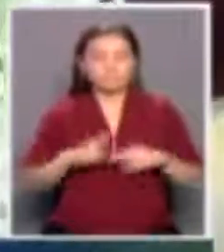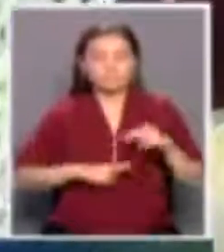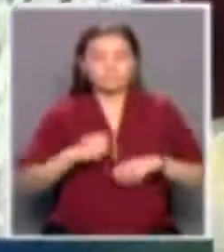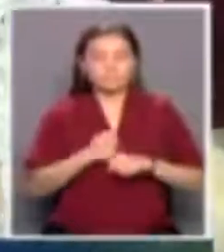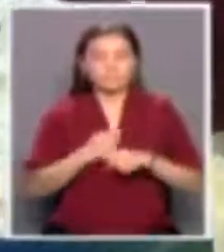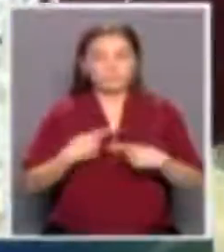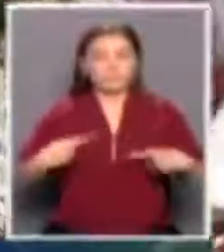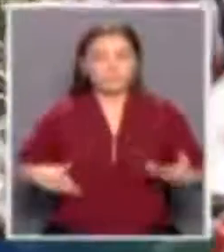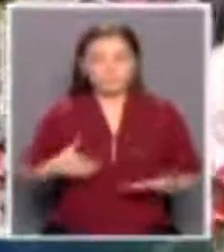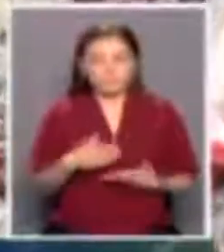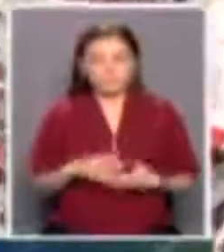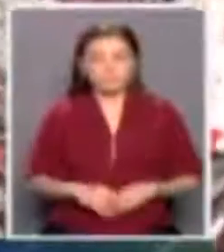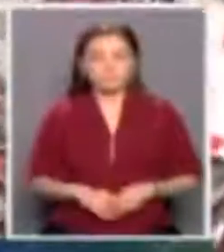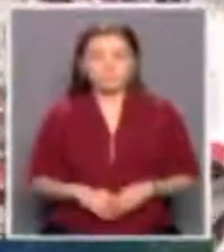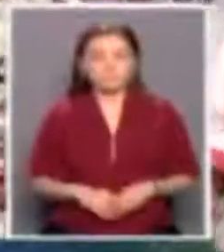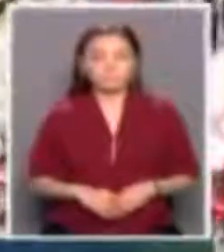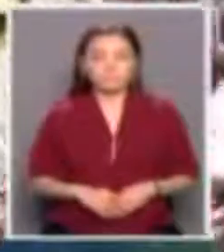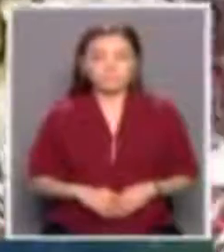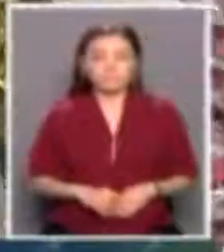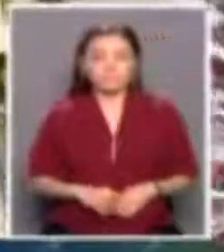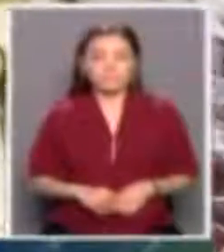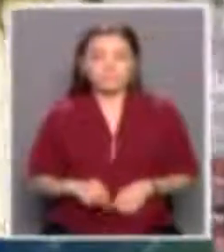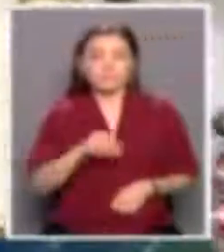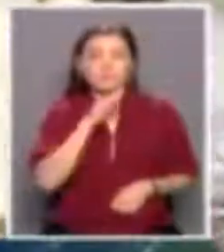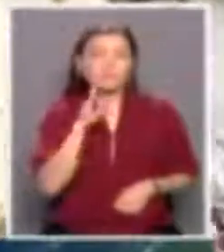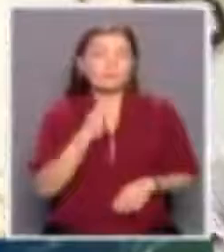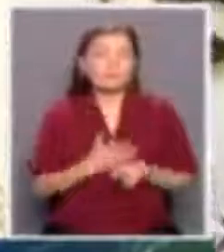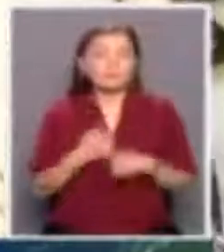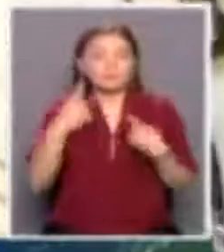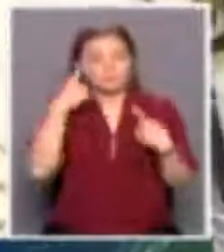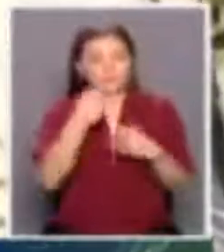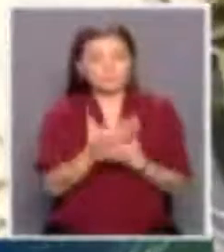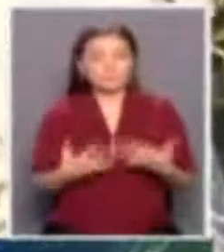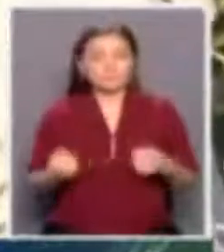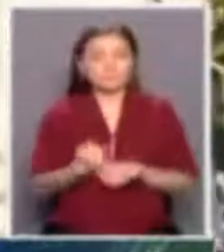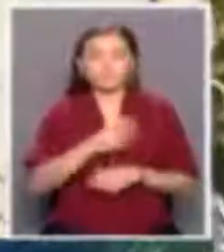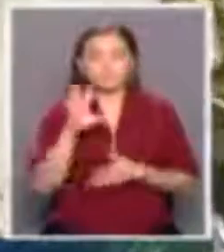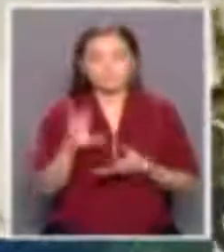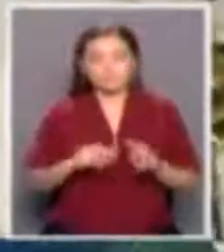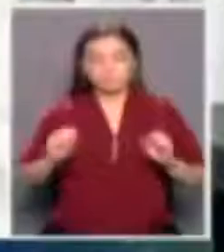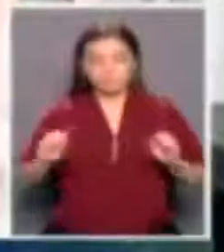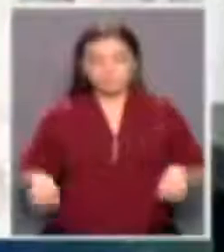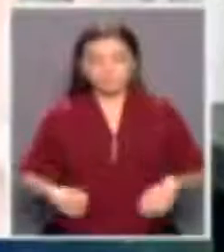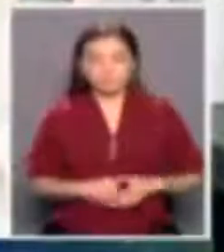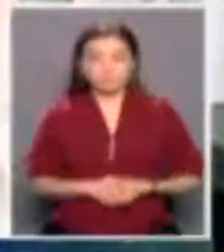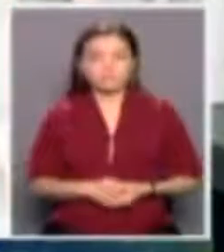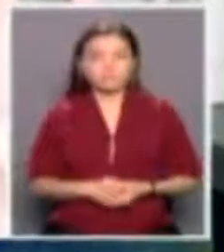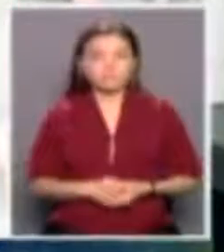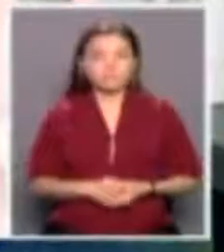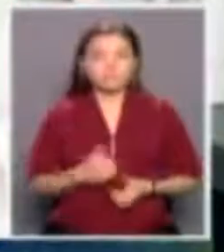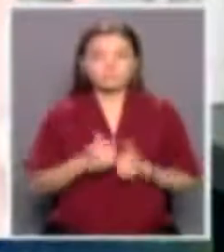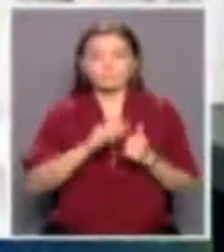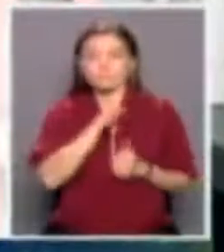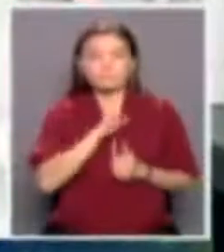көркем дүниелерді өмірге әкелген. Нәзік жандылар ойына ерік берсе қолынан келмейтіні жоқ дейді. Ол үшін әр